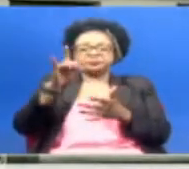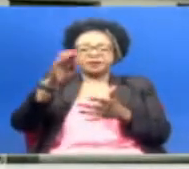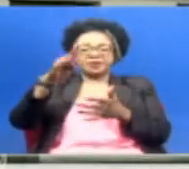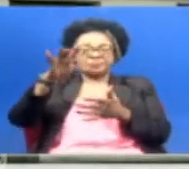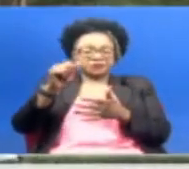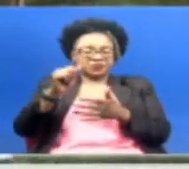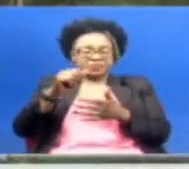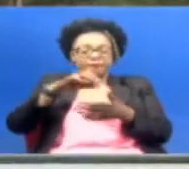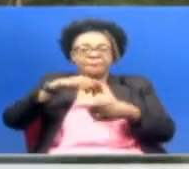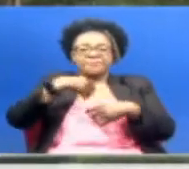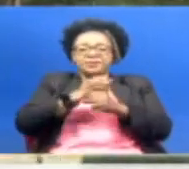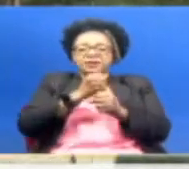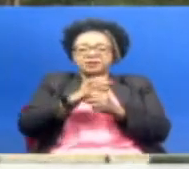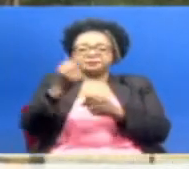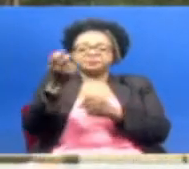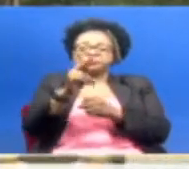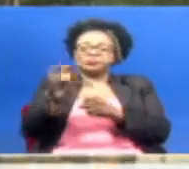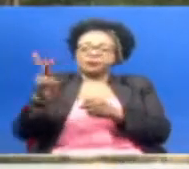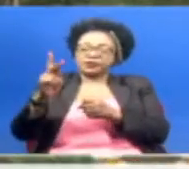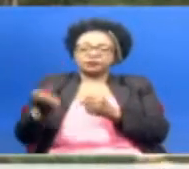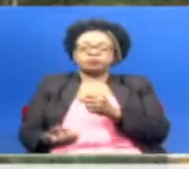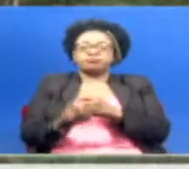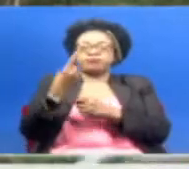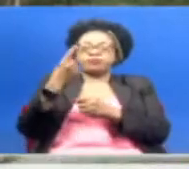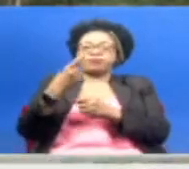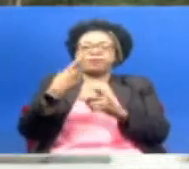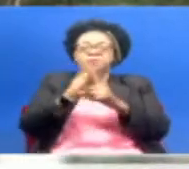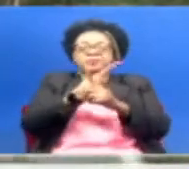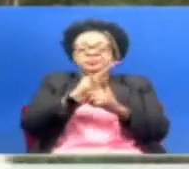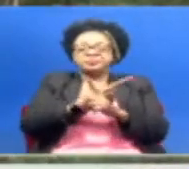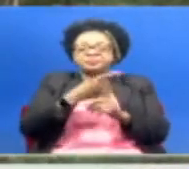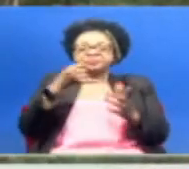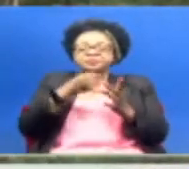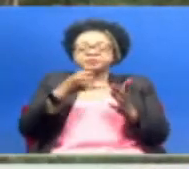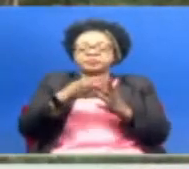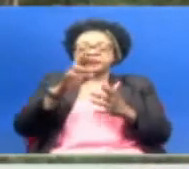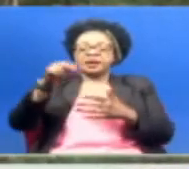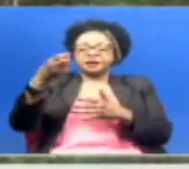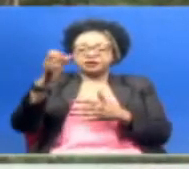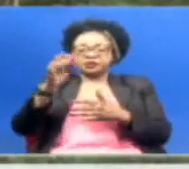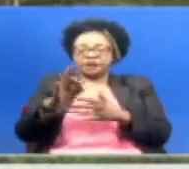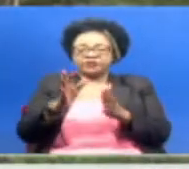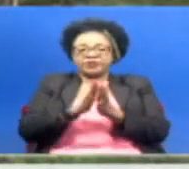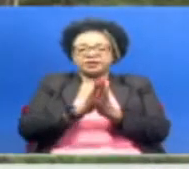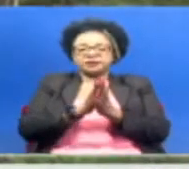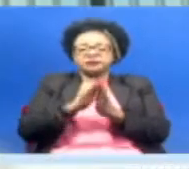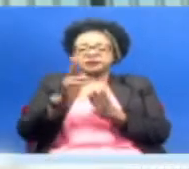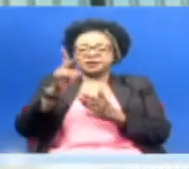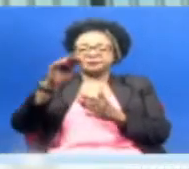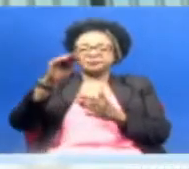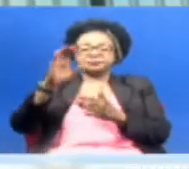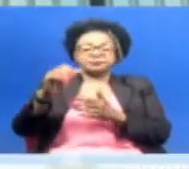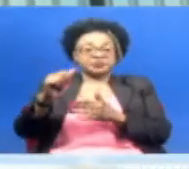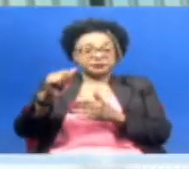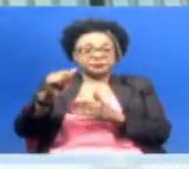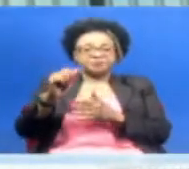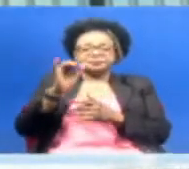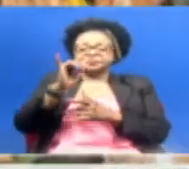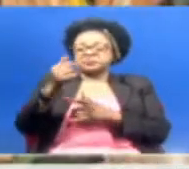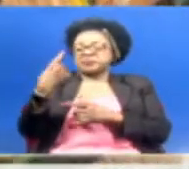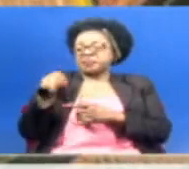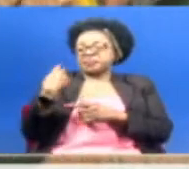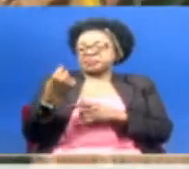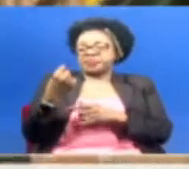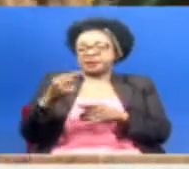Kwanza kuanzisha miradi ya kuimarisha mashirika mengi kama vile NHIF na shirika la afya la KMA. Haswa ya hivi juzi,